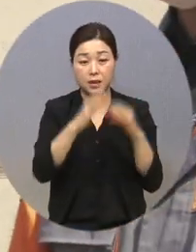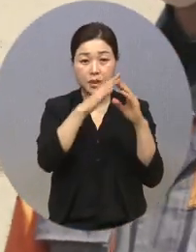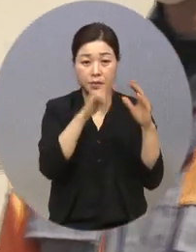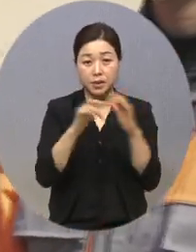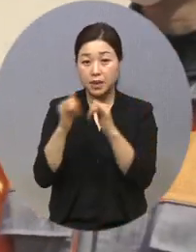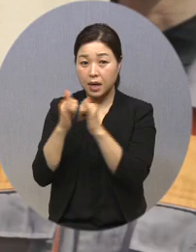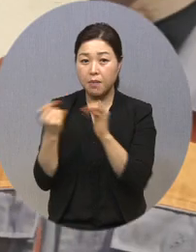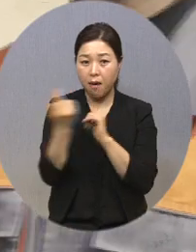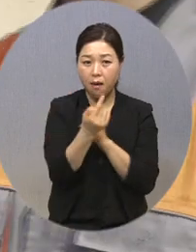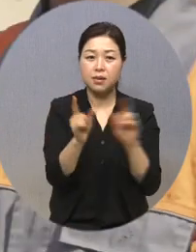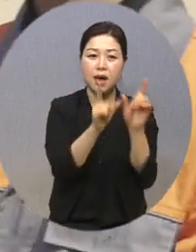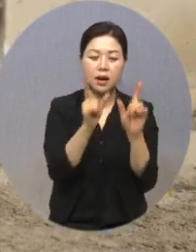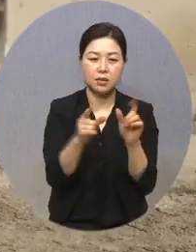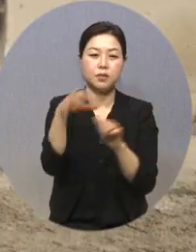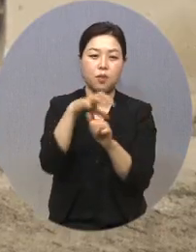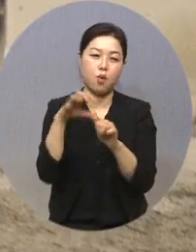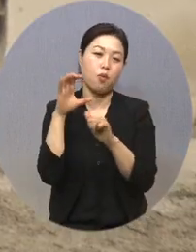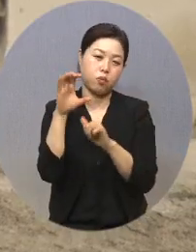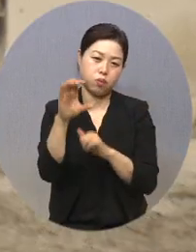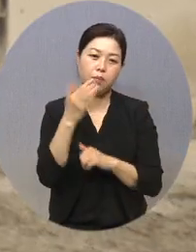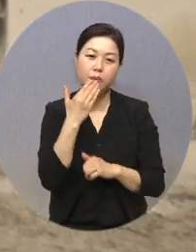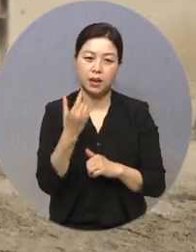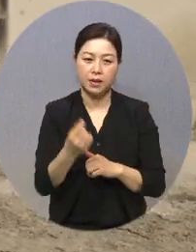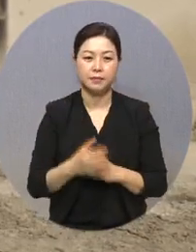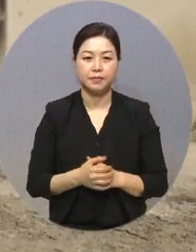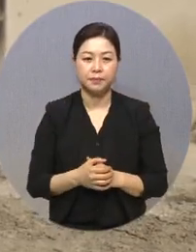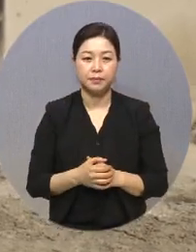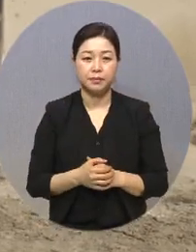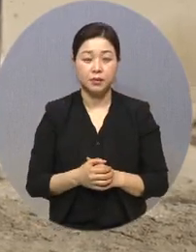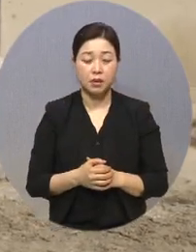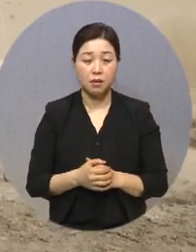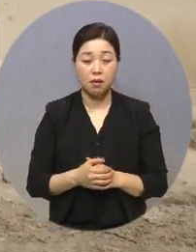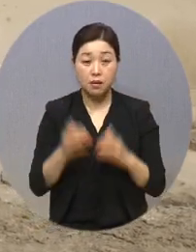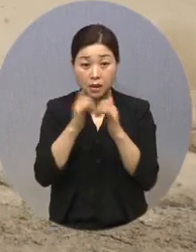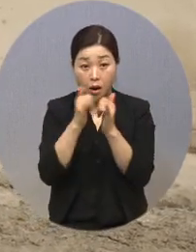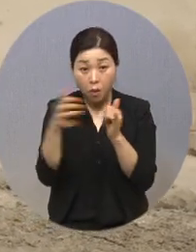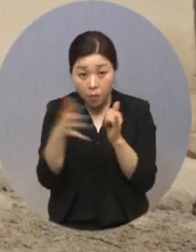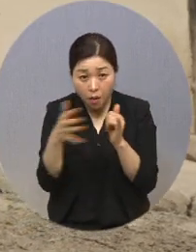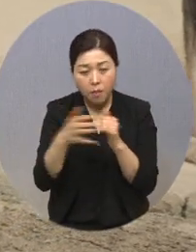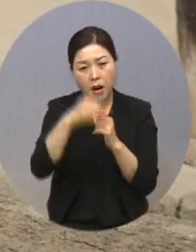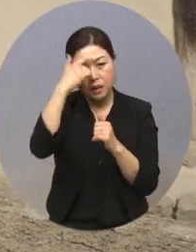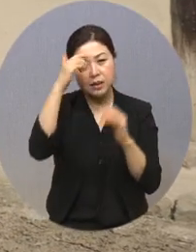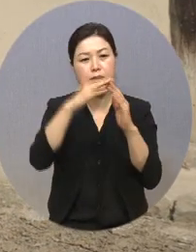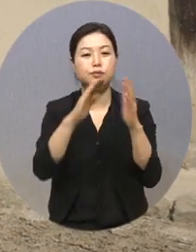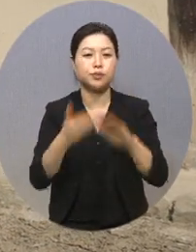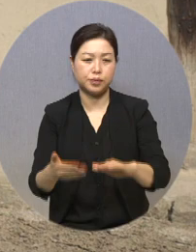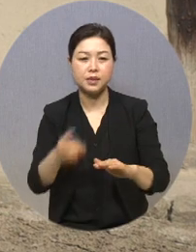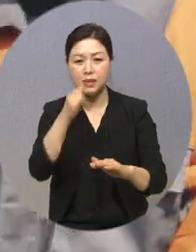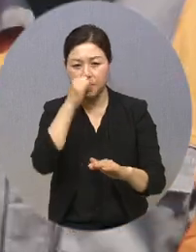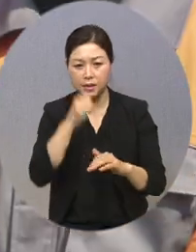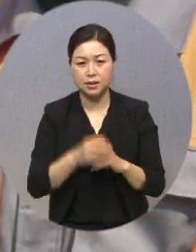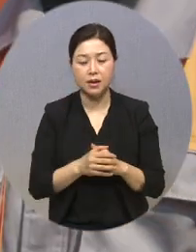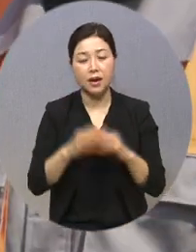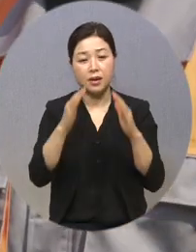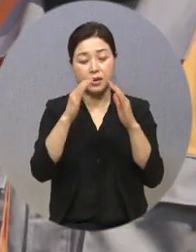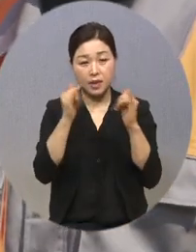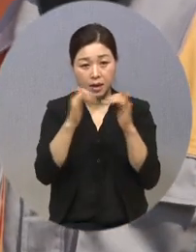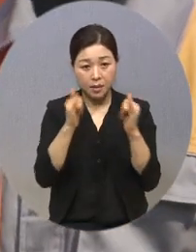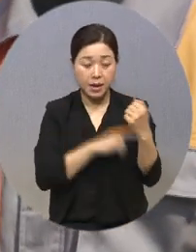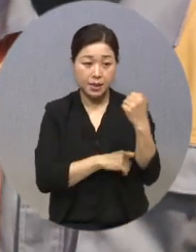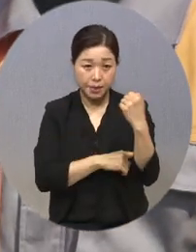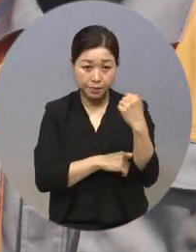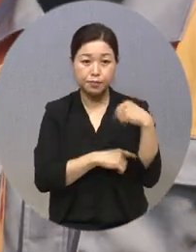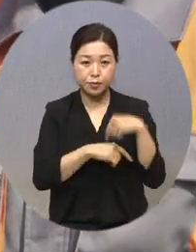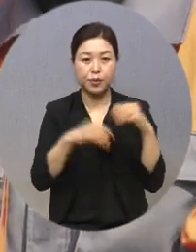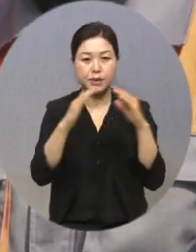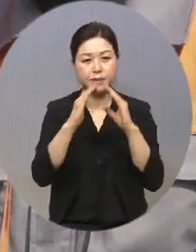살아야지만 집이 보존이 돼. 맞아. 살지 않으면 이런 고택들 무너져요. 옛말에 있잖아. 사람 기운으로 집이 살아있다고. 사람의 에너지가 있어야지